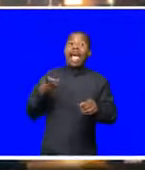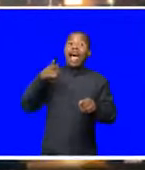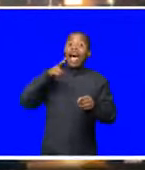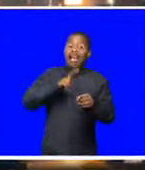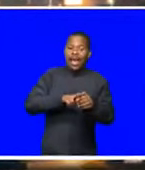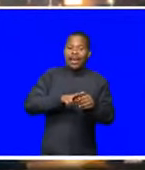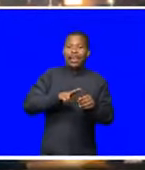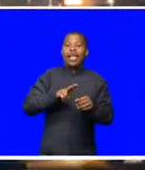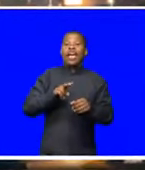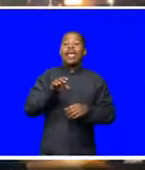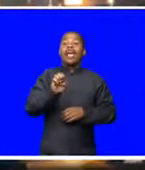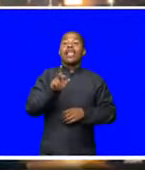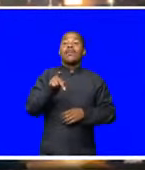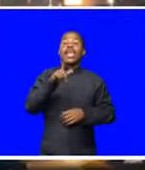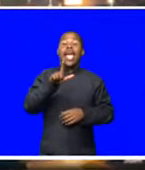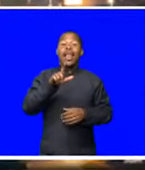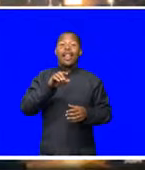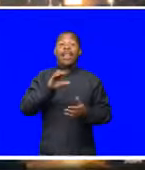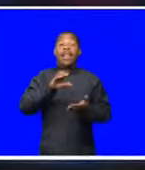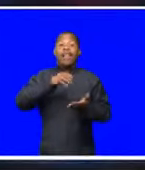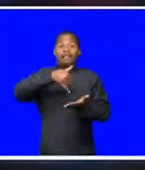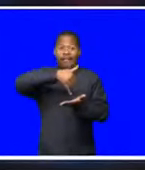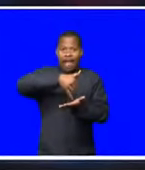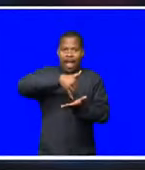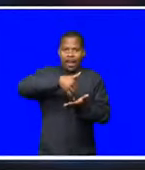yona beye Premier League kulo nyaka.